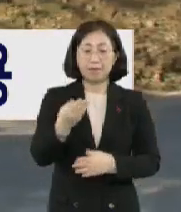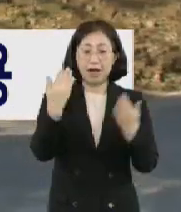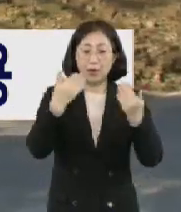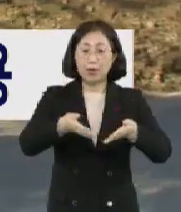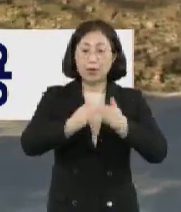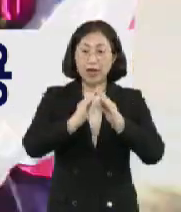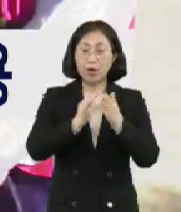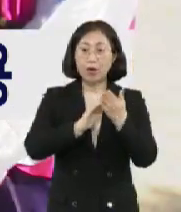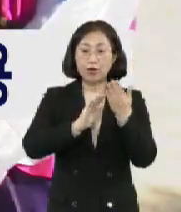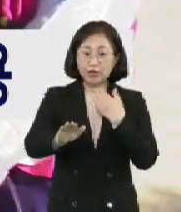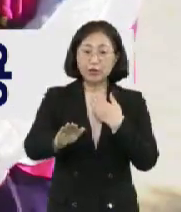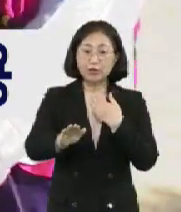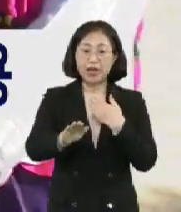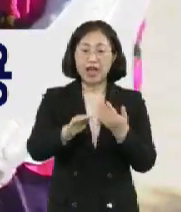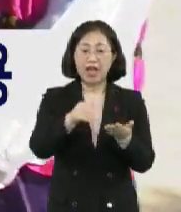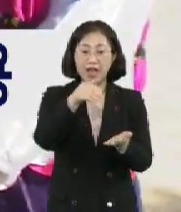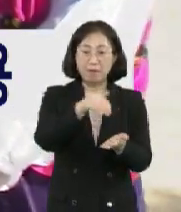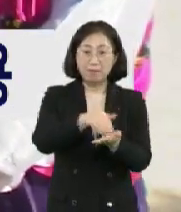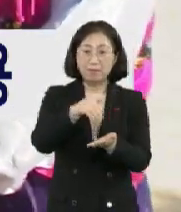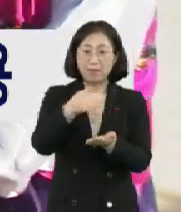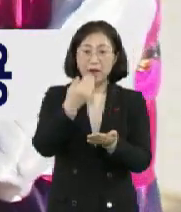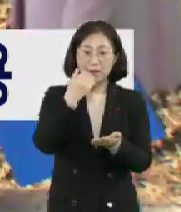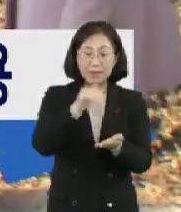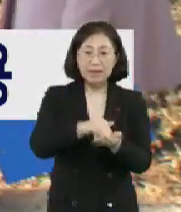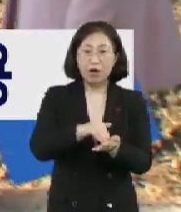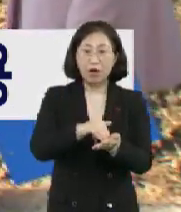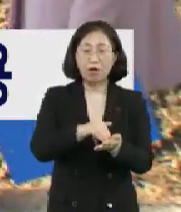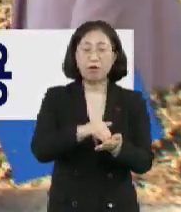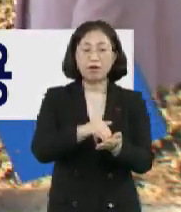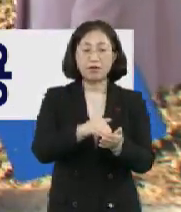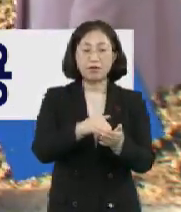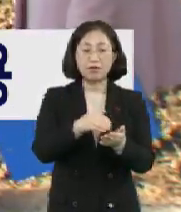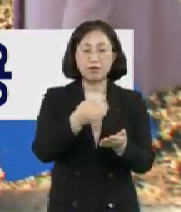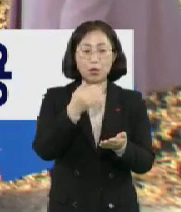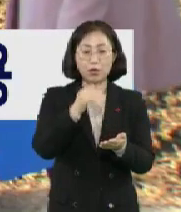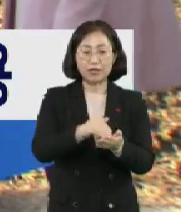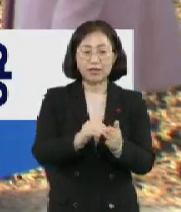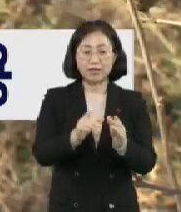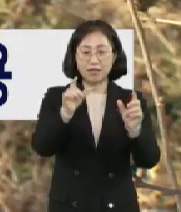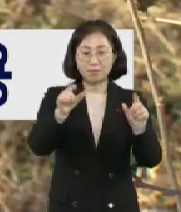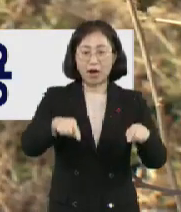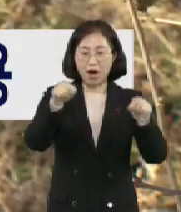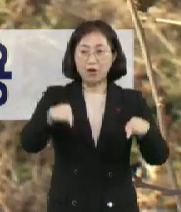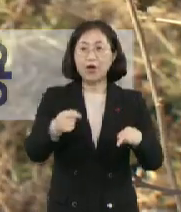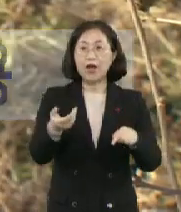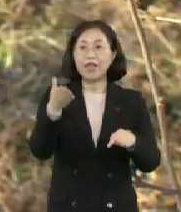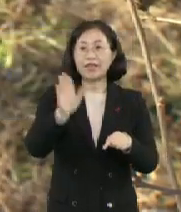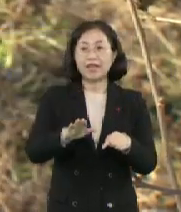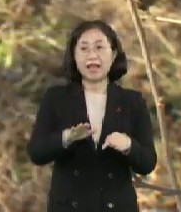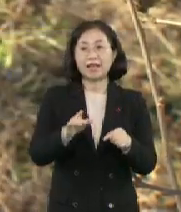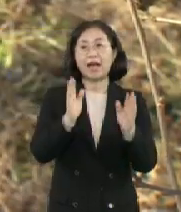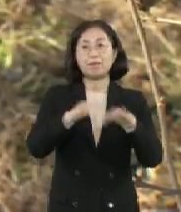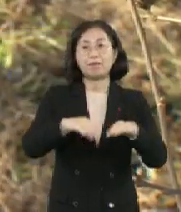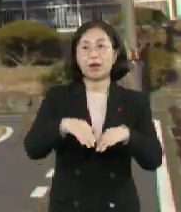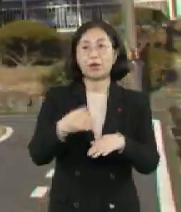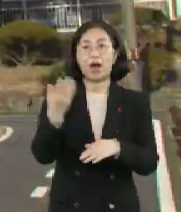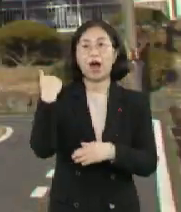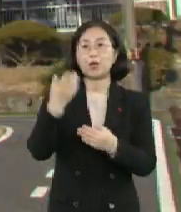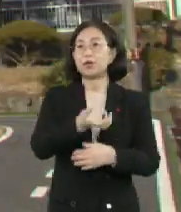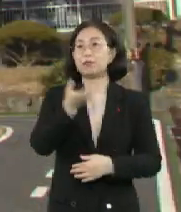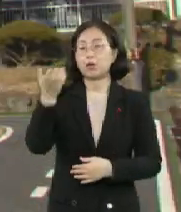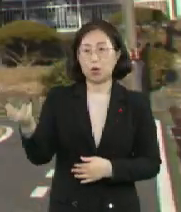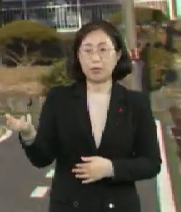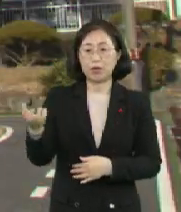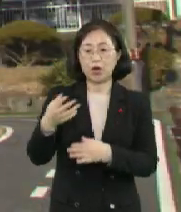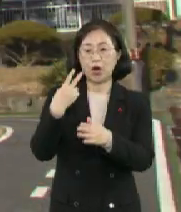학교는 교훈을 새긴 비석들을 정문에 여러 개 세웠는데 최근 학교 뒤편으로 옮겨 교육 자료로 활용하고 있습니다.